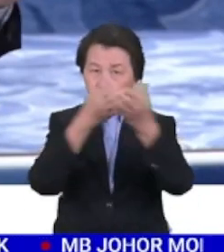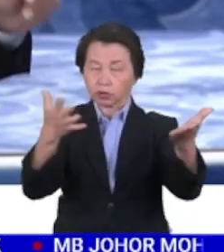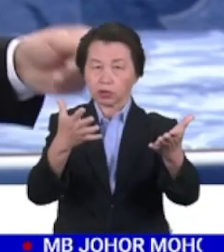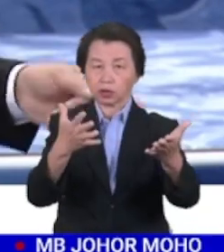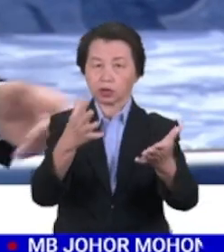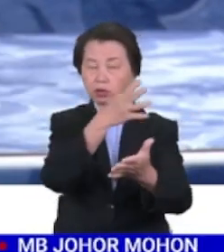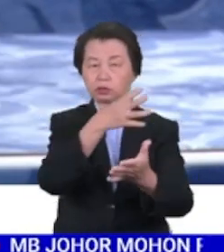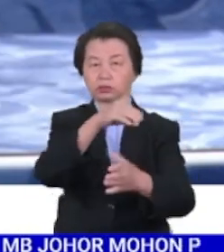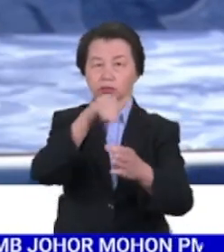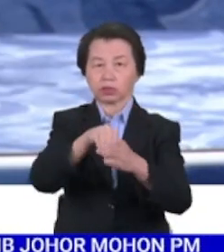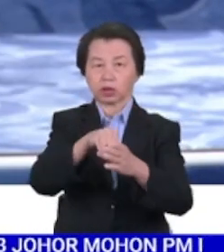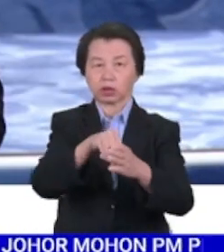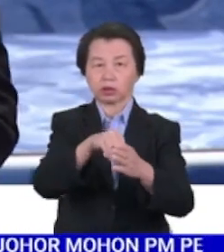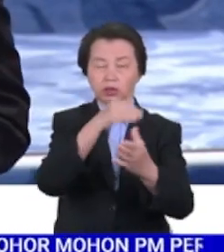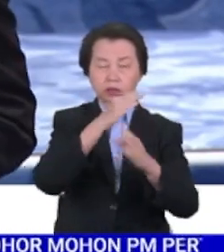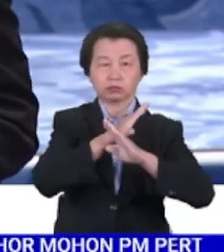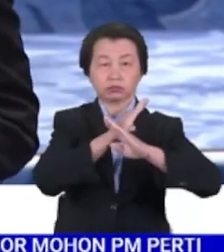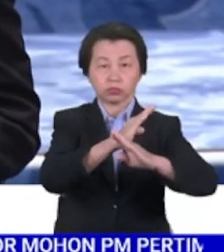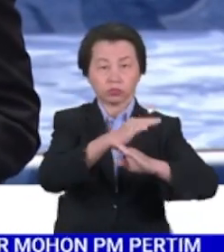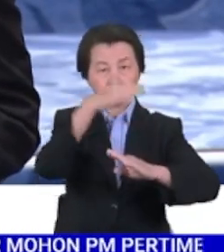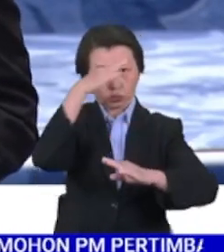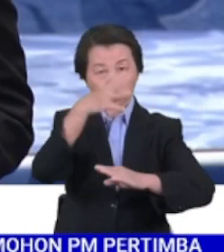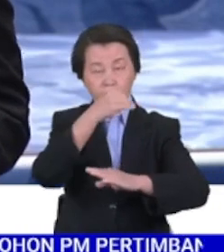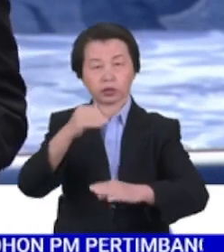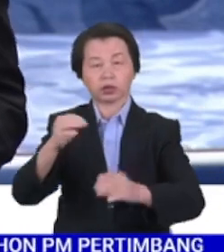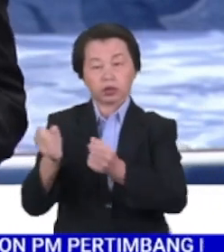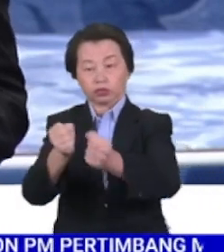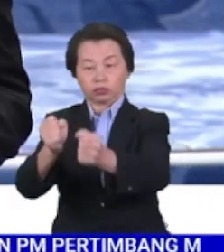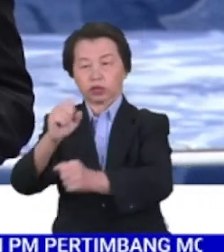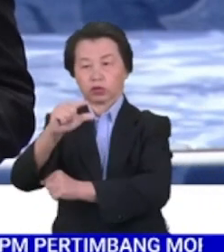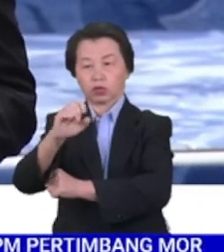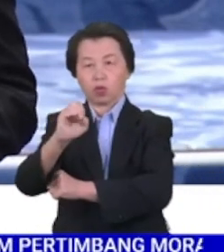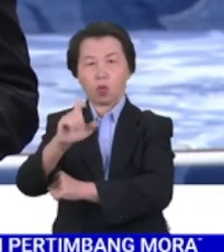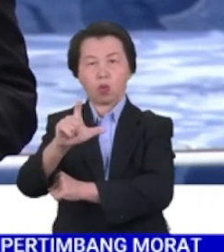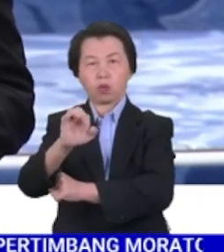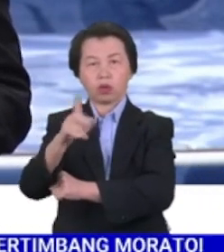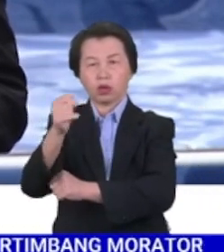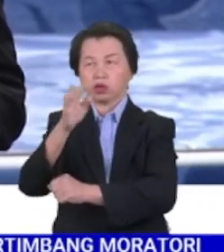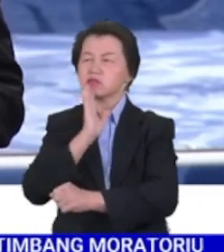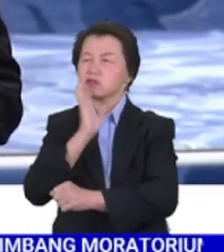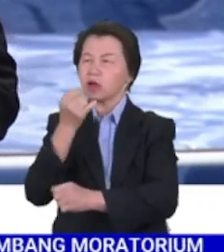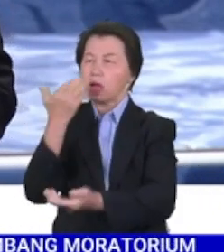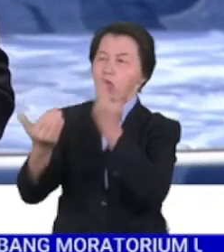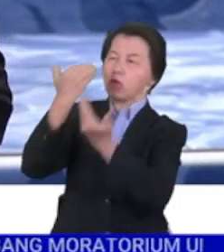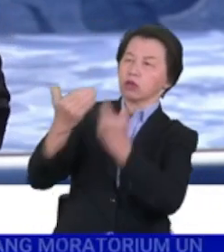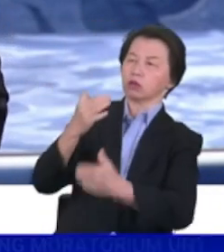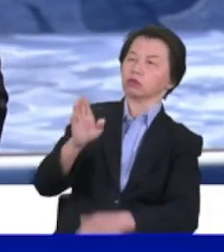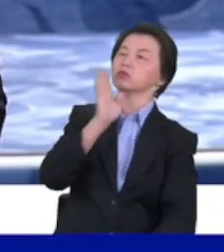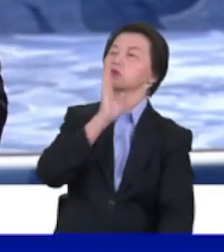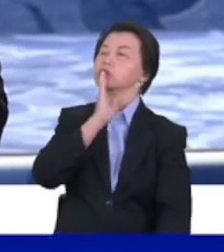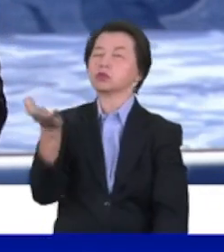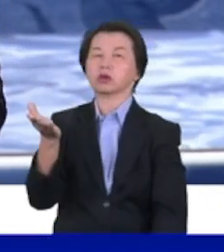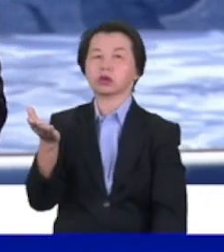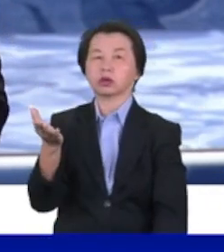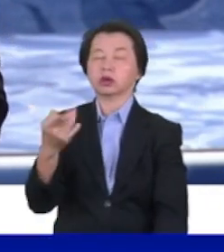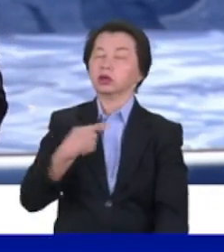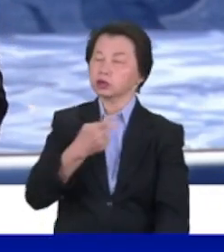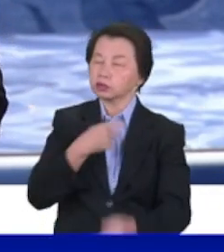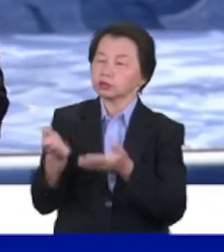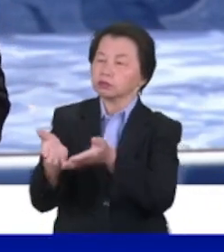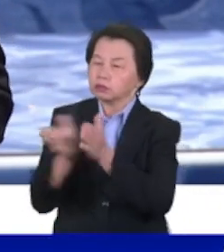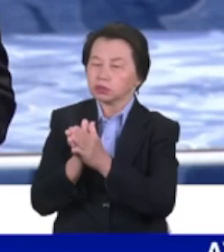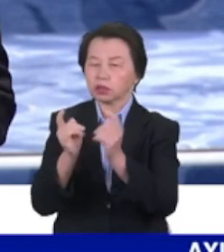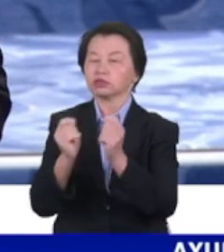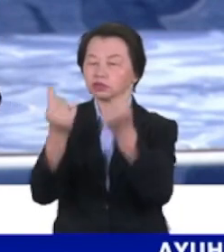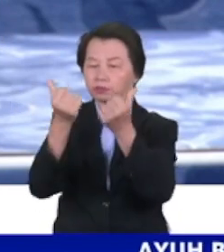di Johor dan Sungai Golok, Kelantan. Jadi nak kata diskriminasi projek ini pasal apa? Dan kita minta